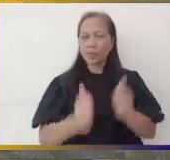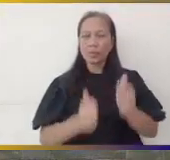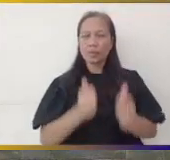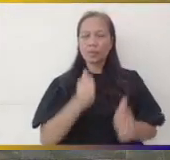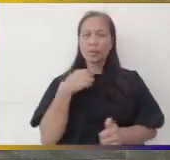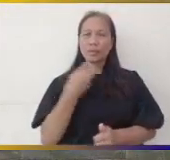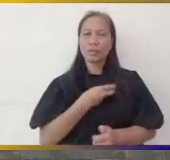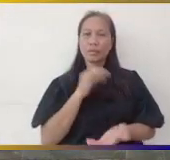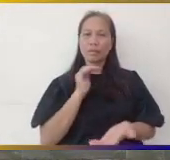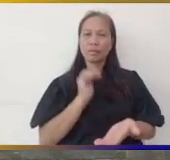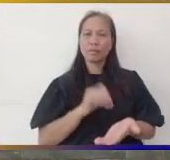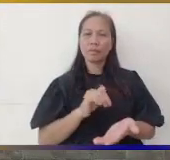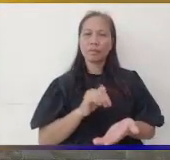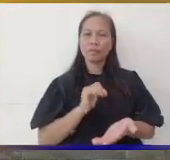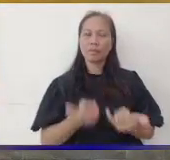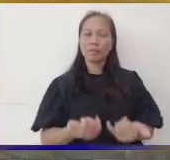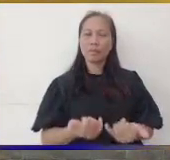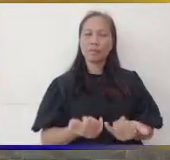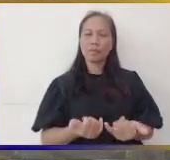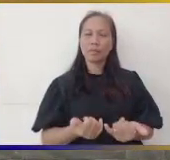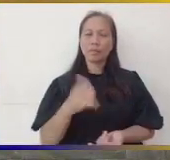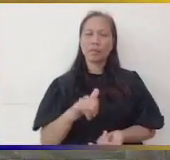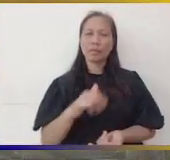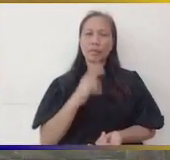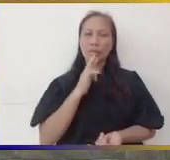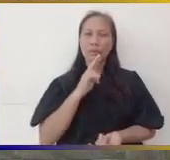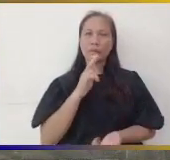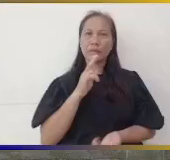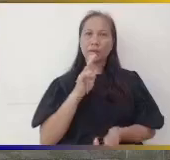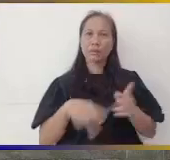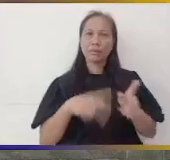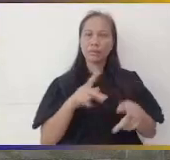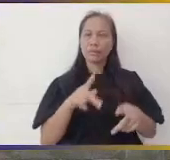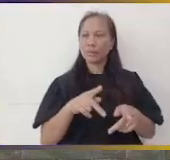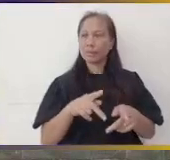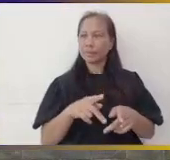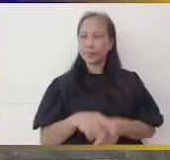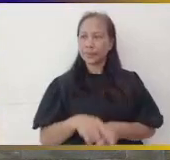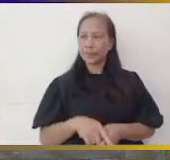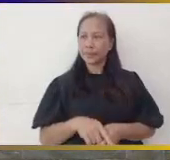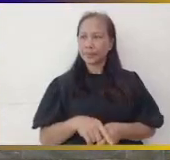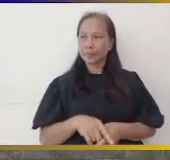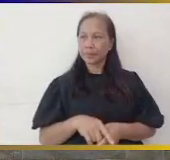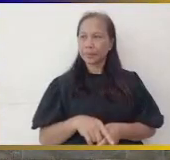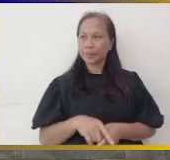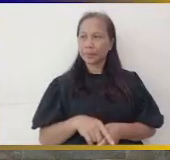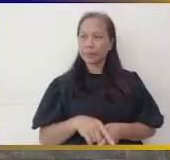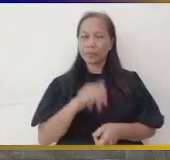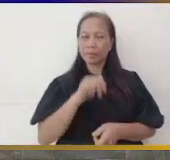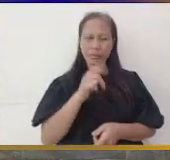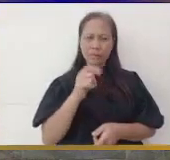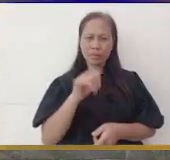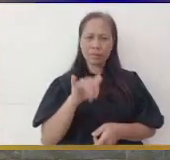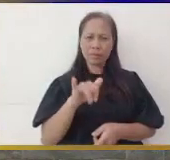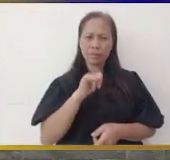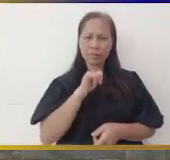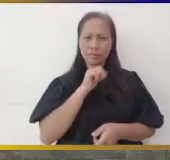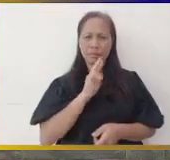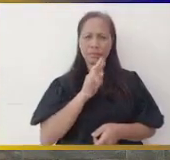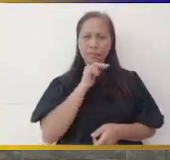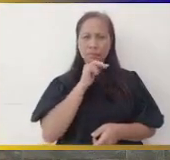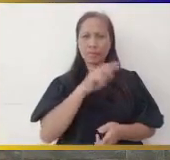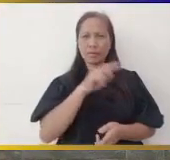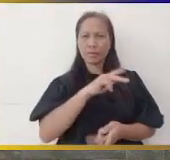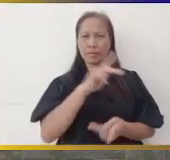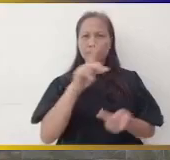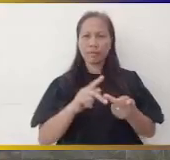kapatid bagamat Sila po ay ah bagamat Sila po ay hindi perfect pag sinabi nating hindi perfect they